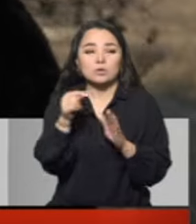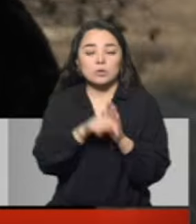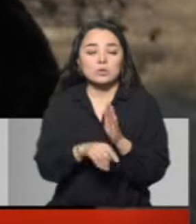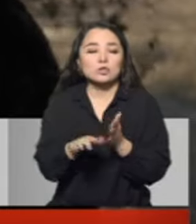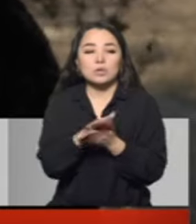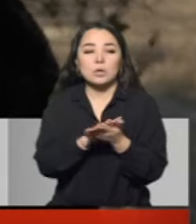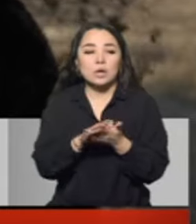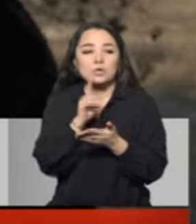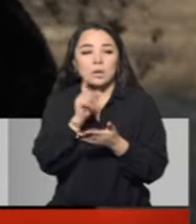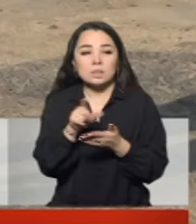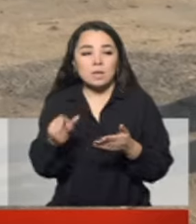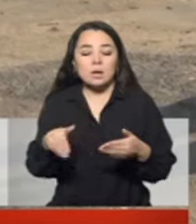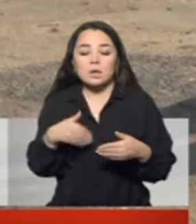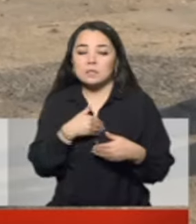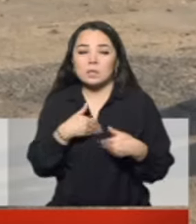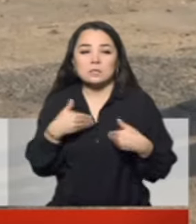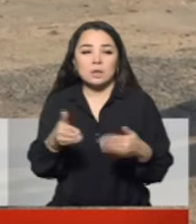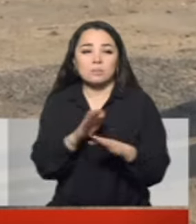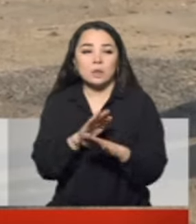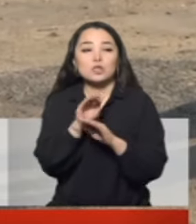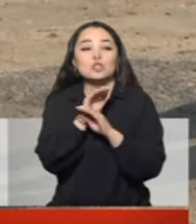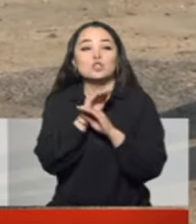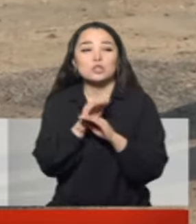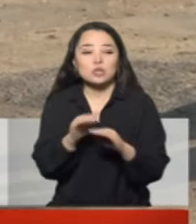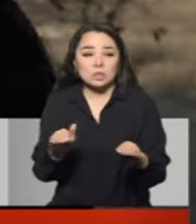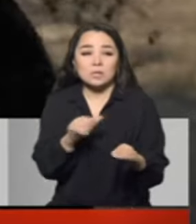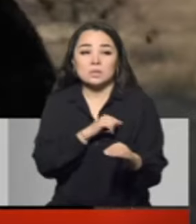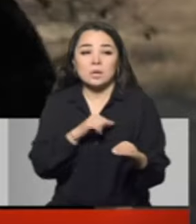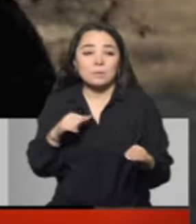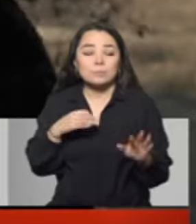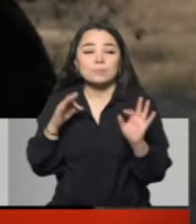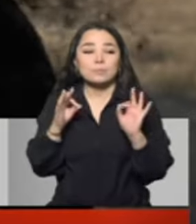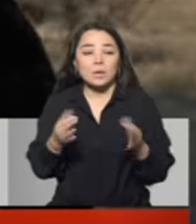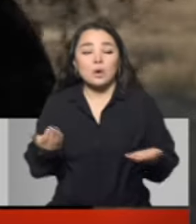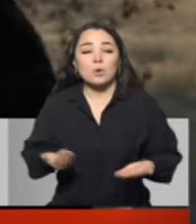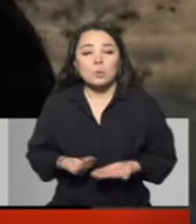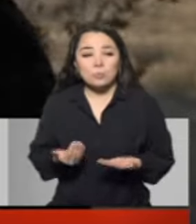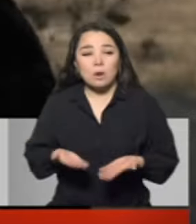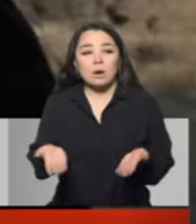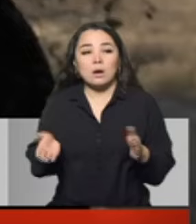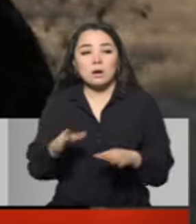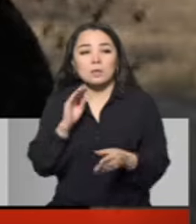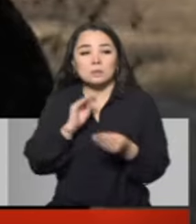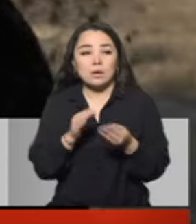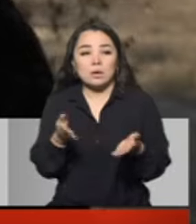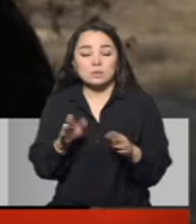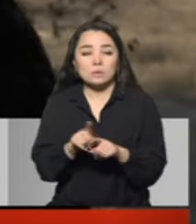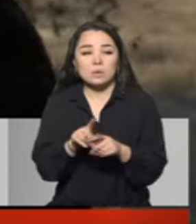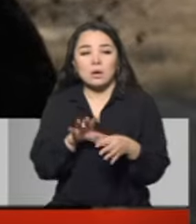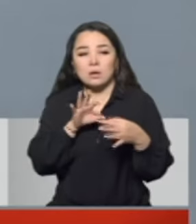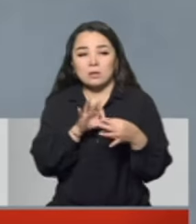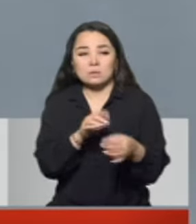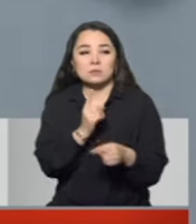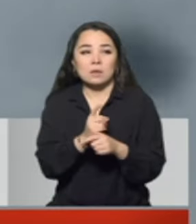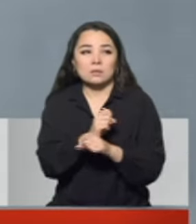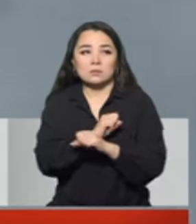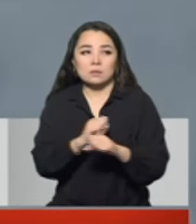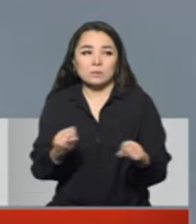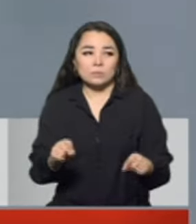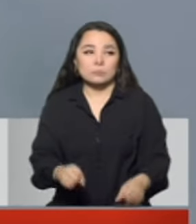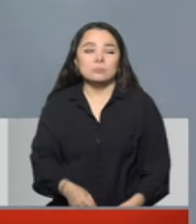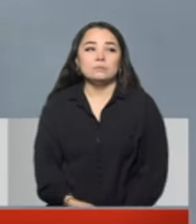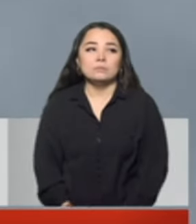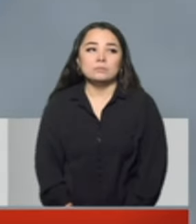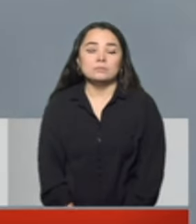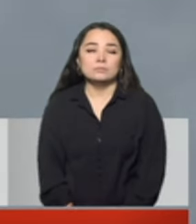ешбір жастарға тілемеймін ондай. Ең тынышы, кәдімгі өмірде адам болып қалу екен. Ондай заттарға жоламай. Міне осылай